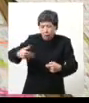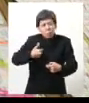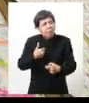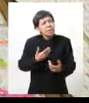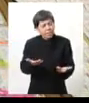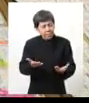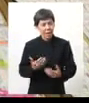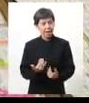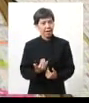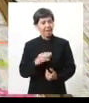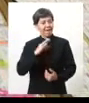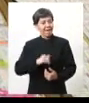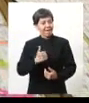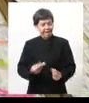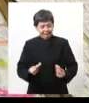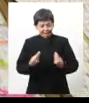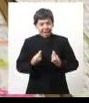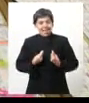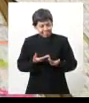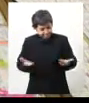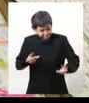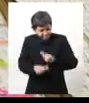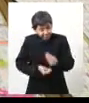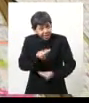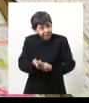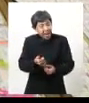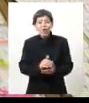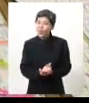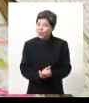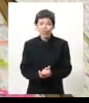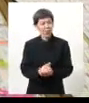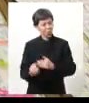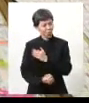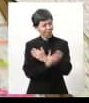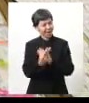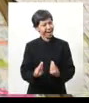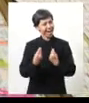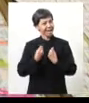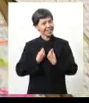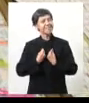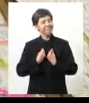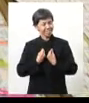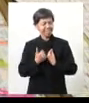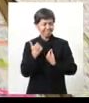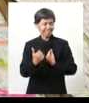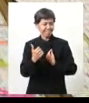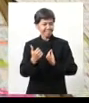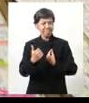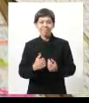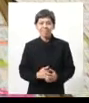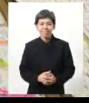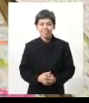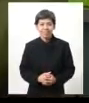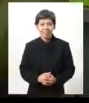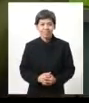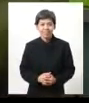พื้นที่ก็มีน้อยแต่จังหวะที่เราได้นะคือจังหวะที่ดีที่พี่เขาก็แบบเปิดโอกาสให้มาได้ตรงนี้อะ